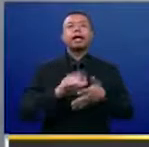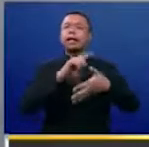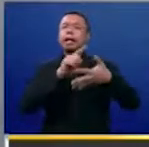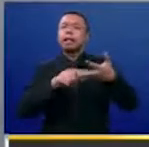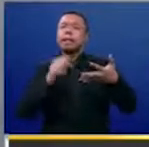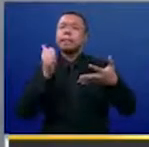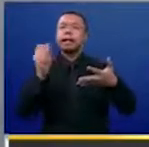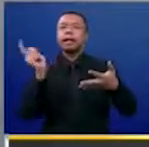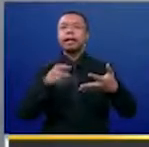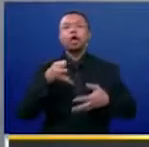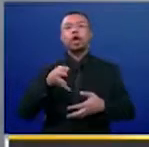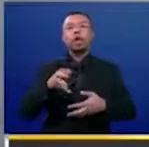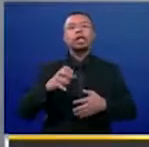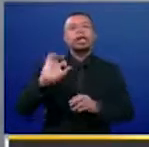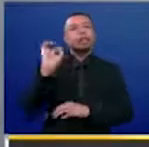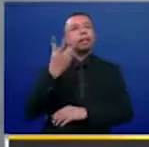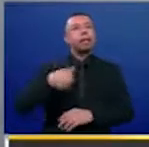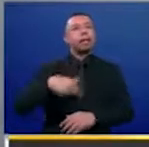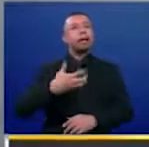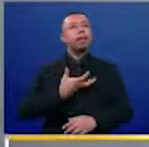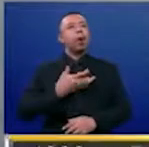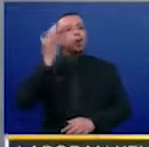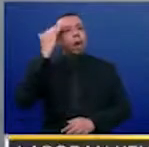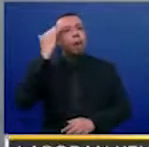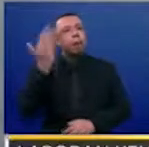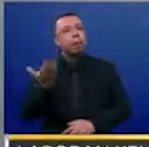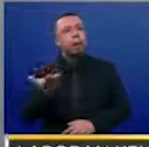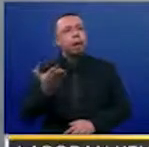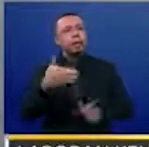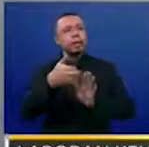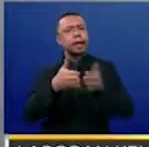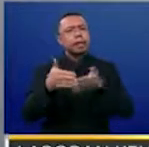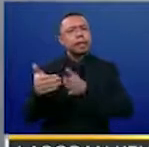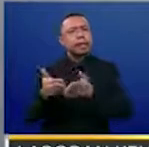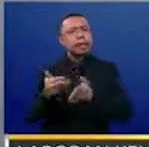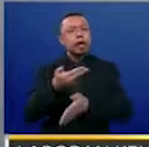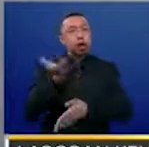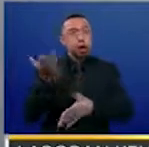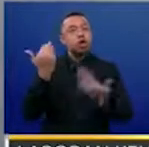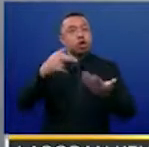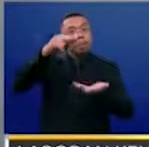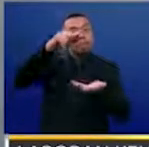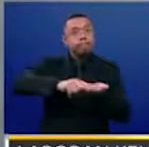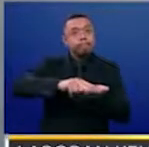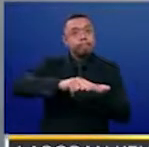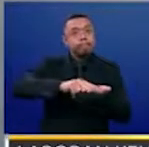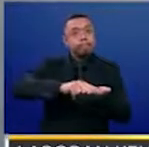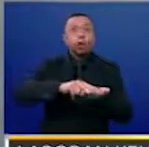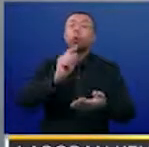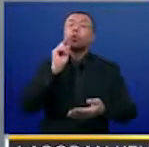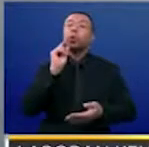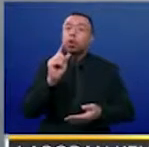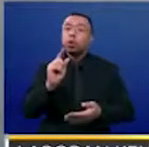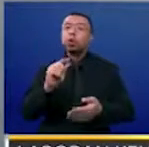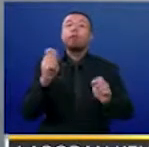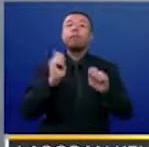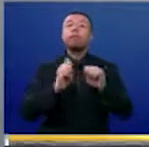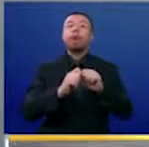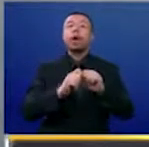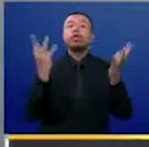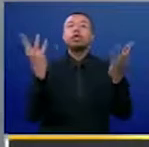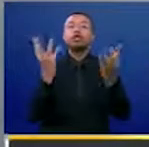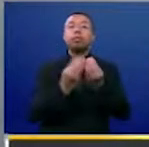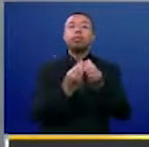sangat baik dari kota Semarang kita ingin tahu Strategi apa yang saudara Sudah terapkan untuk menurunkan